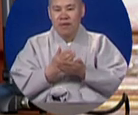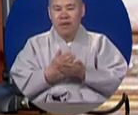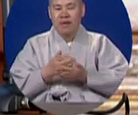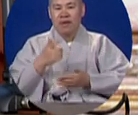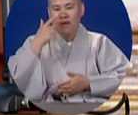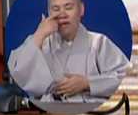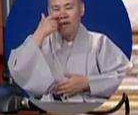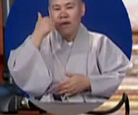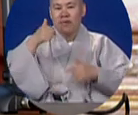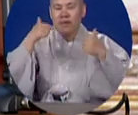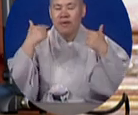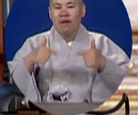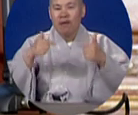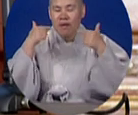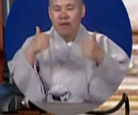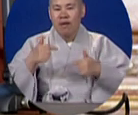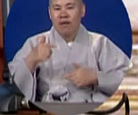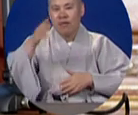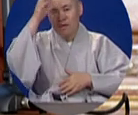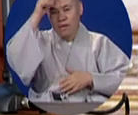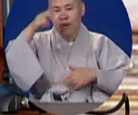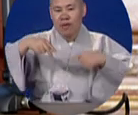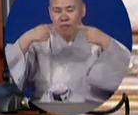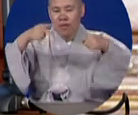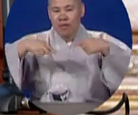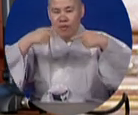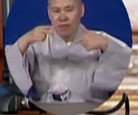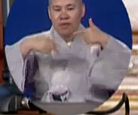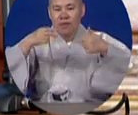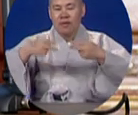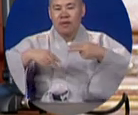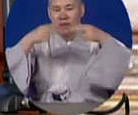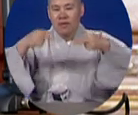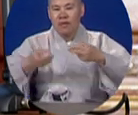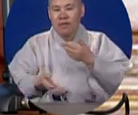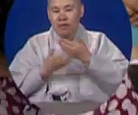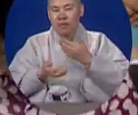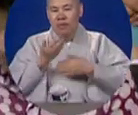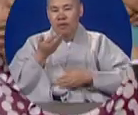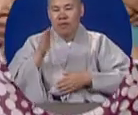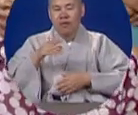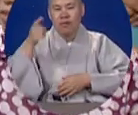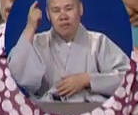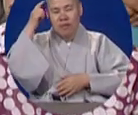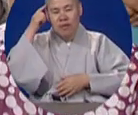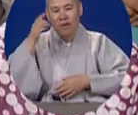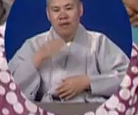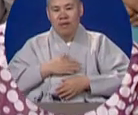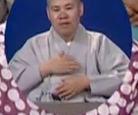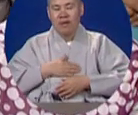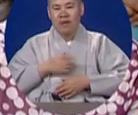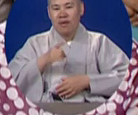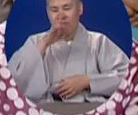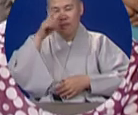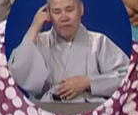맨날 끓였는데 나는 왜 못 끓이냐고 그 다음부터 그 남편한테 라면 못 끓이게 했대요